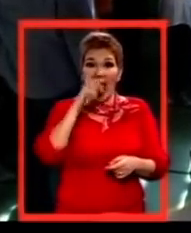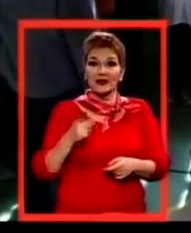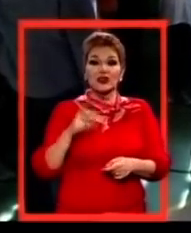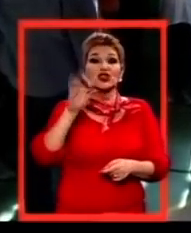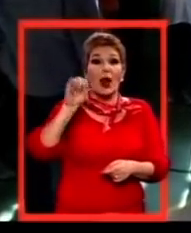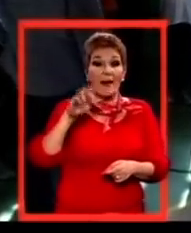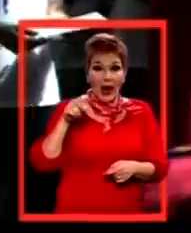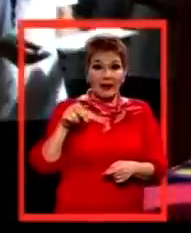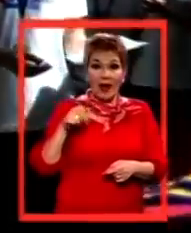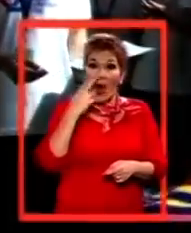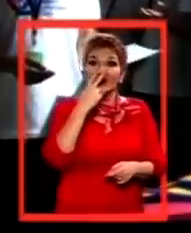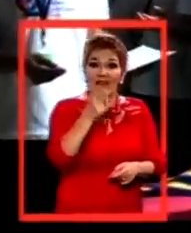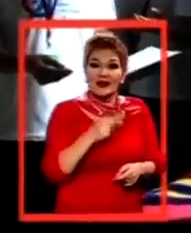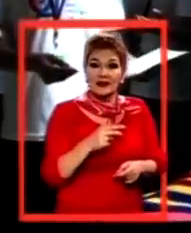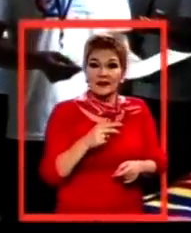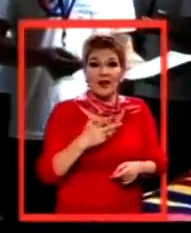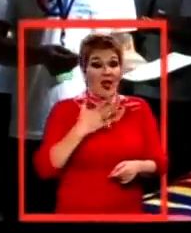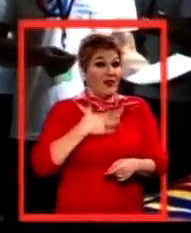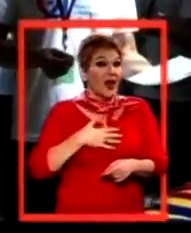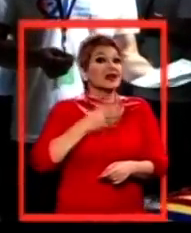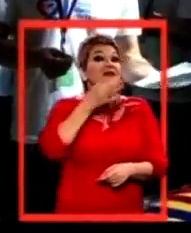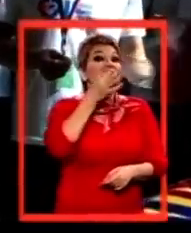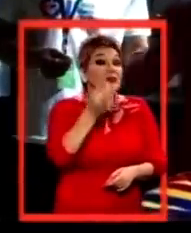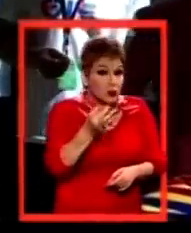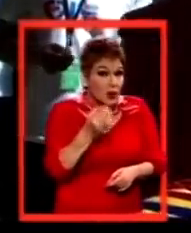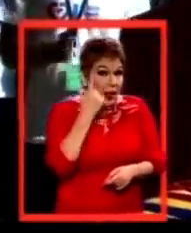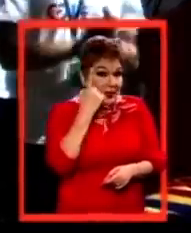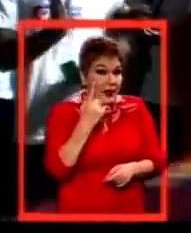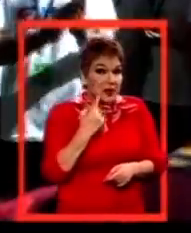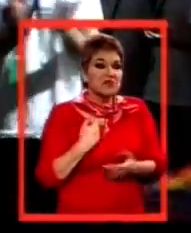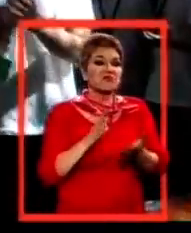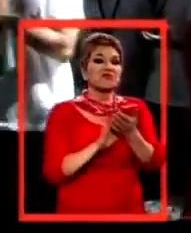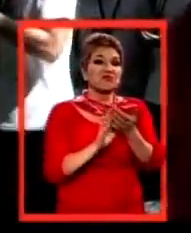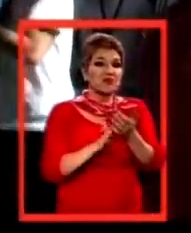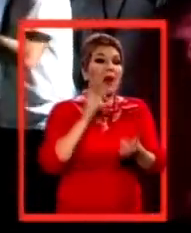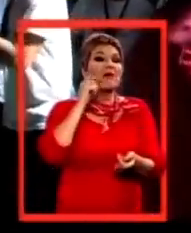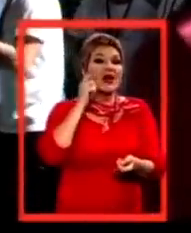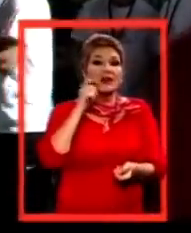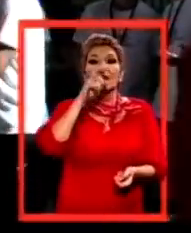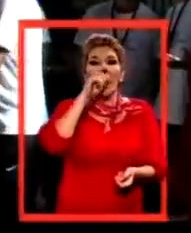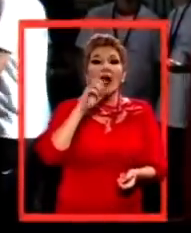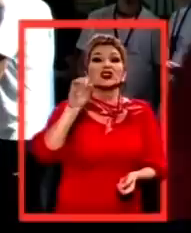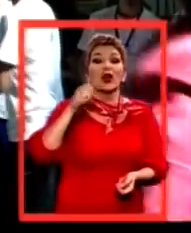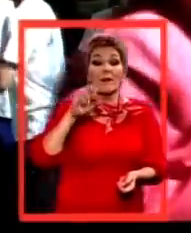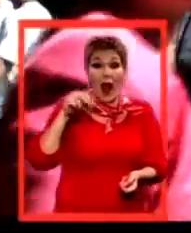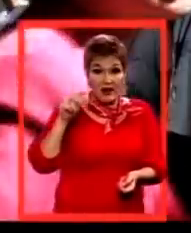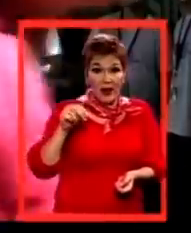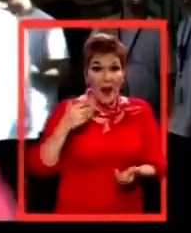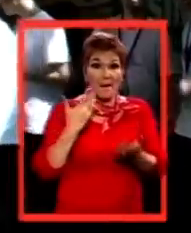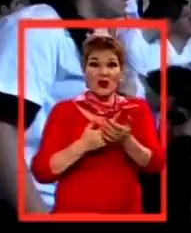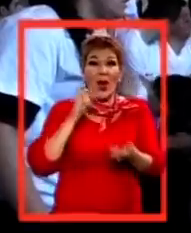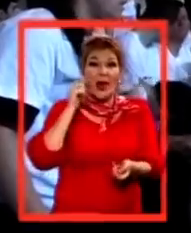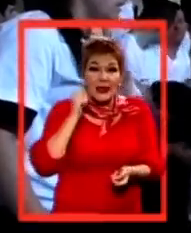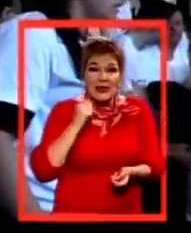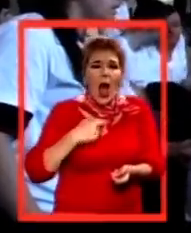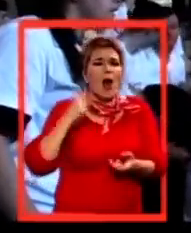răspunsuri. Am să închei, nu înainte de a-i felicita pe părinții lui Șerban, pentru că au